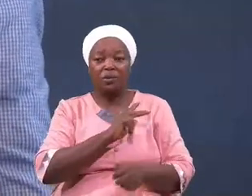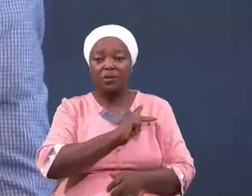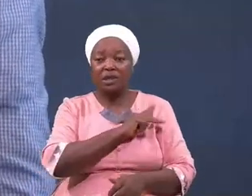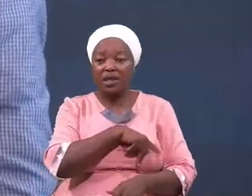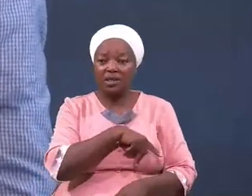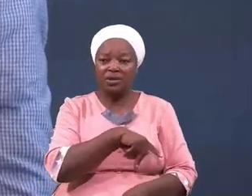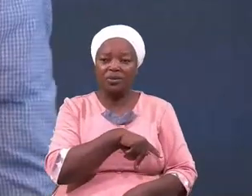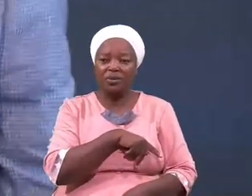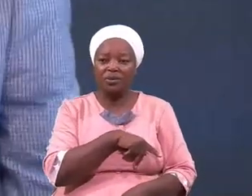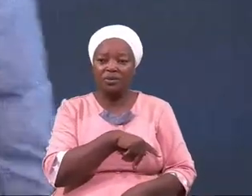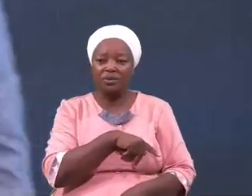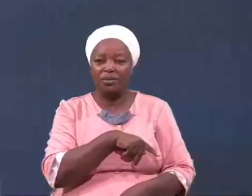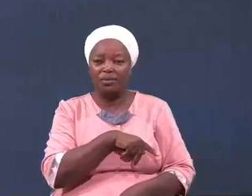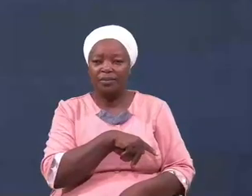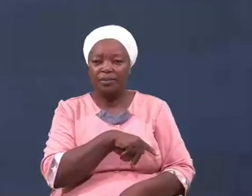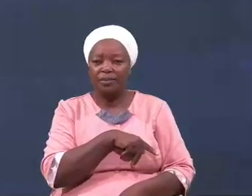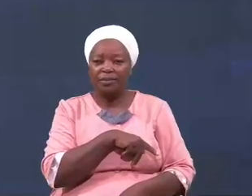Entendre avec la personnalisation.